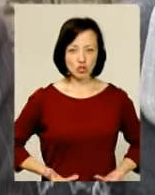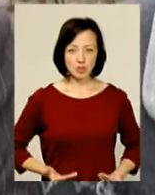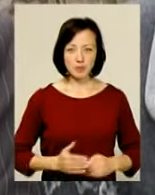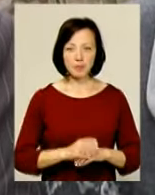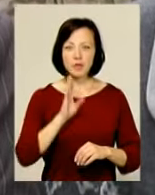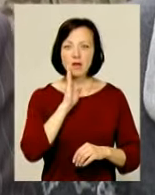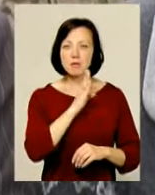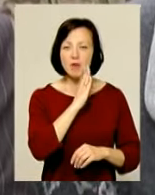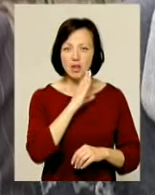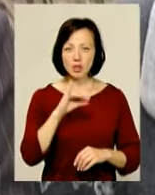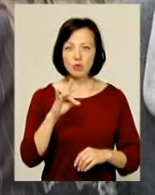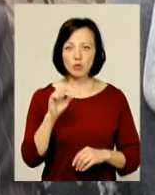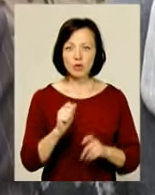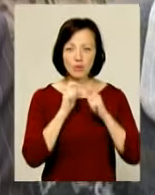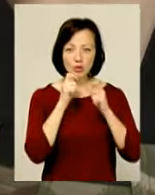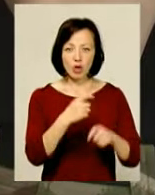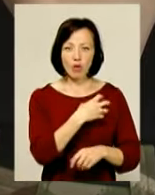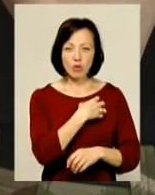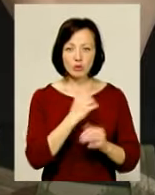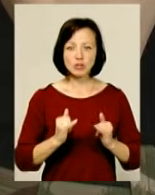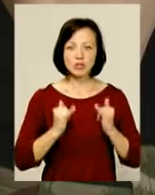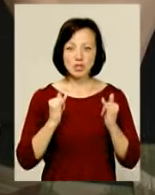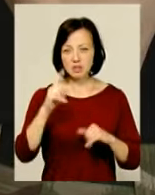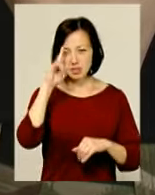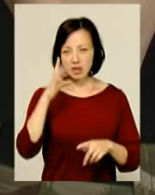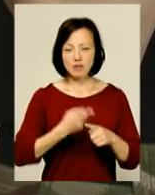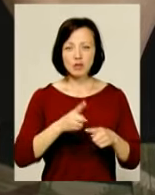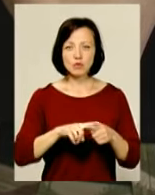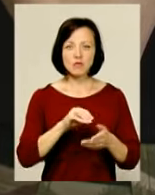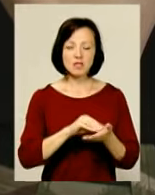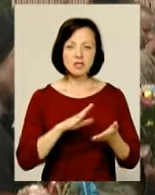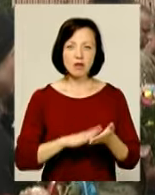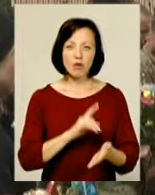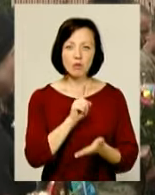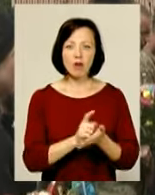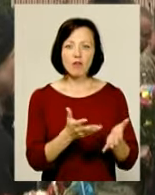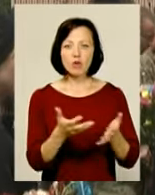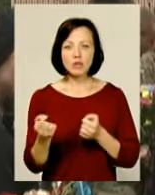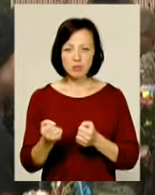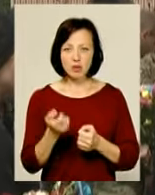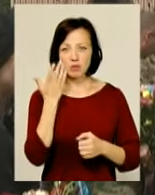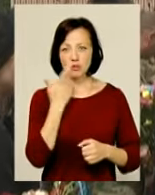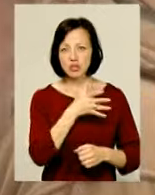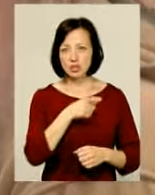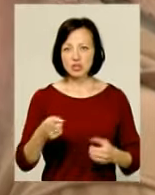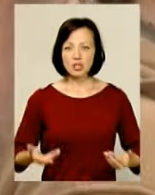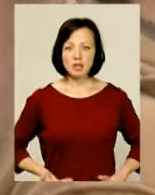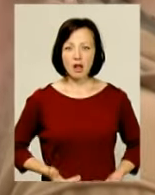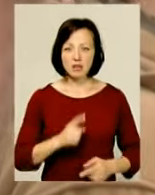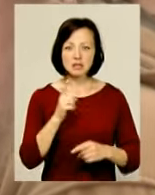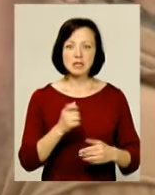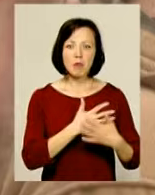Матері Юрія Гнатюка вручають орден, честь і слава. Цю відзнаку Гуцул мав отримати ще за життя. За